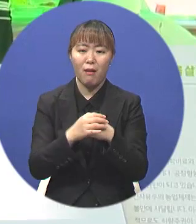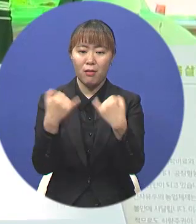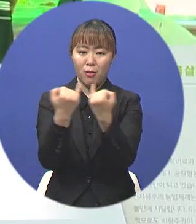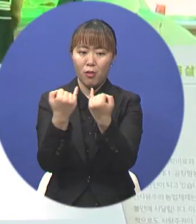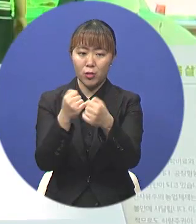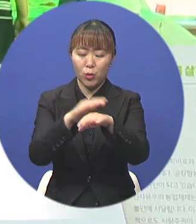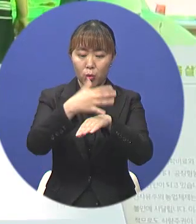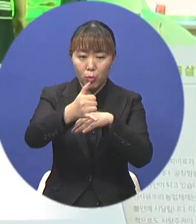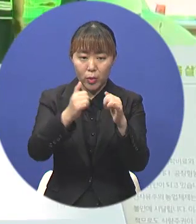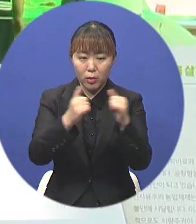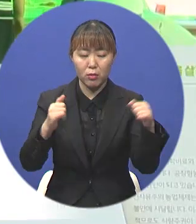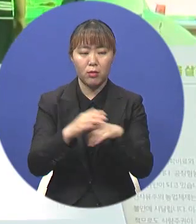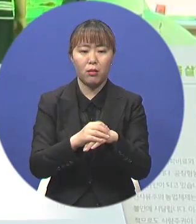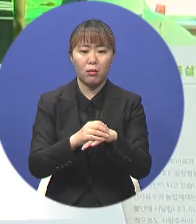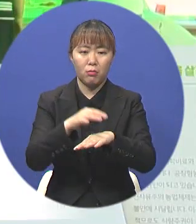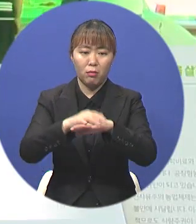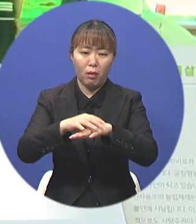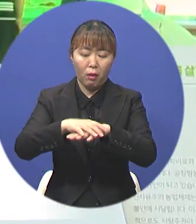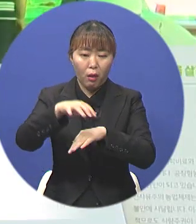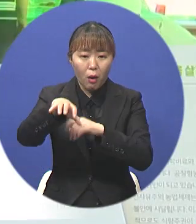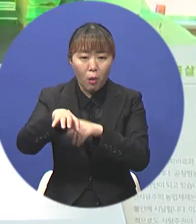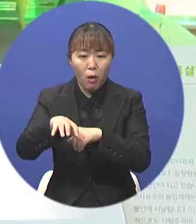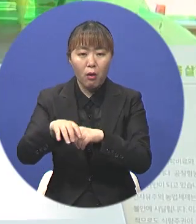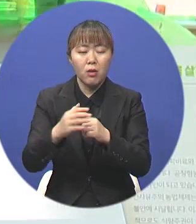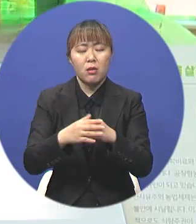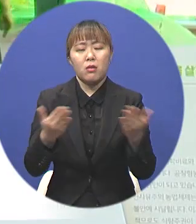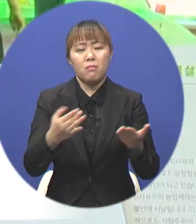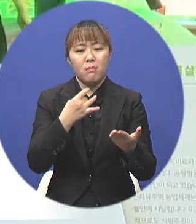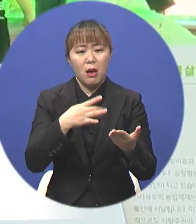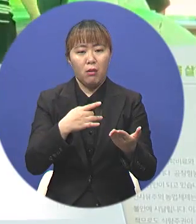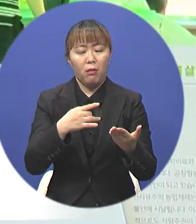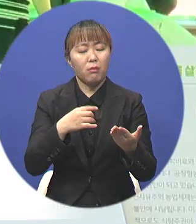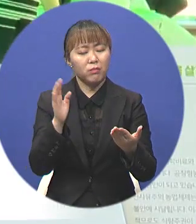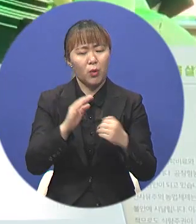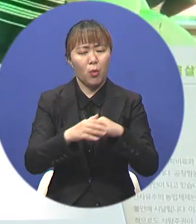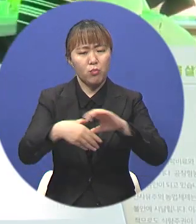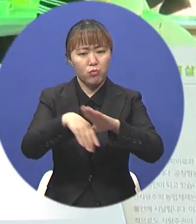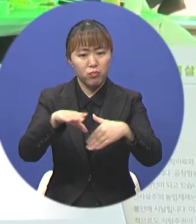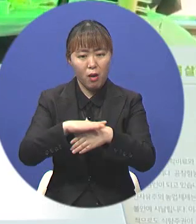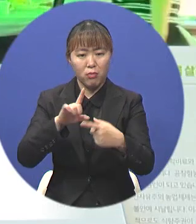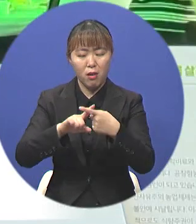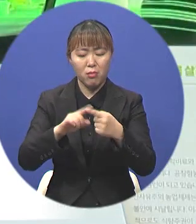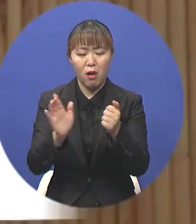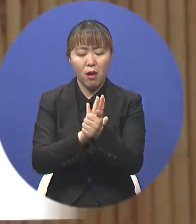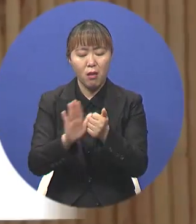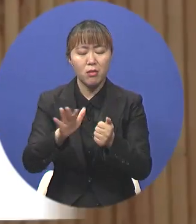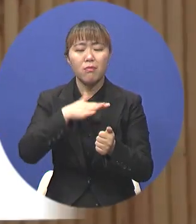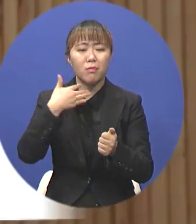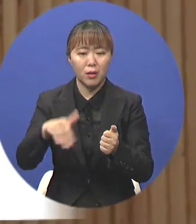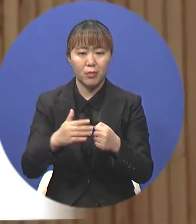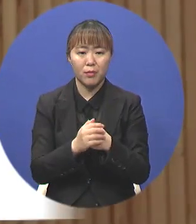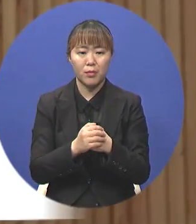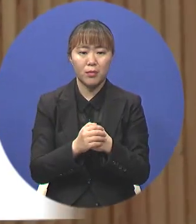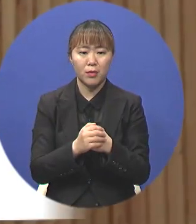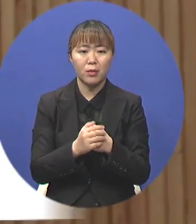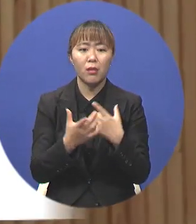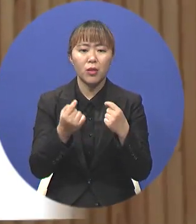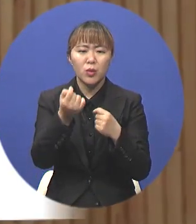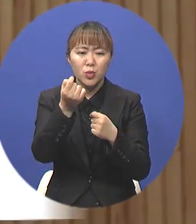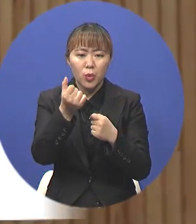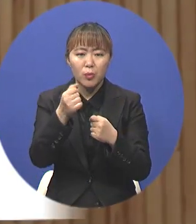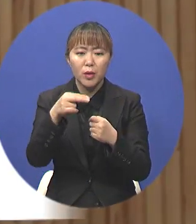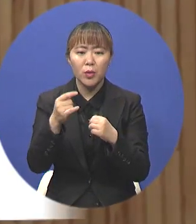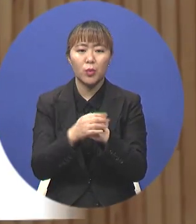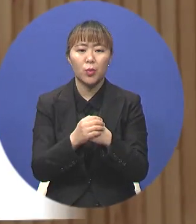농촌에서 이렇게 어렵게 그동안 일만 하고 문화적인 이런 혜택을 못 누리고 살았는데 그런 걸